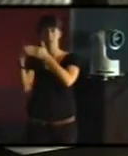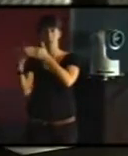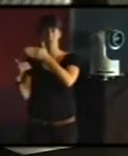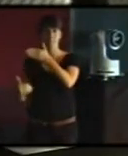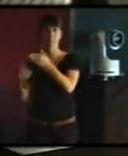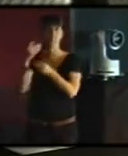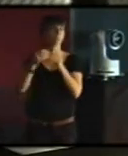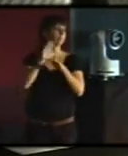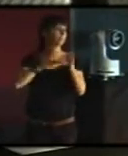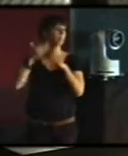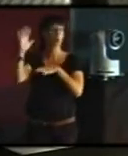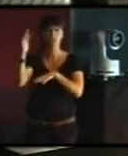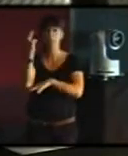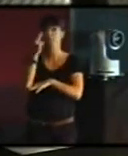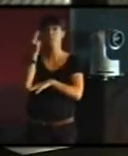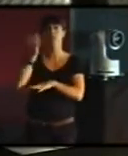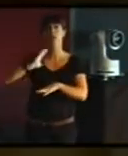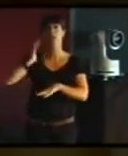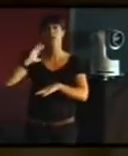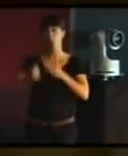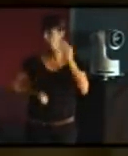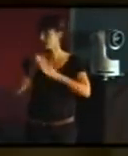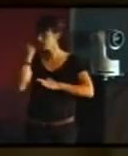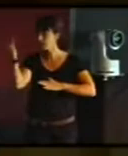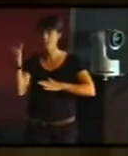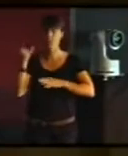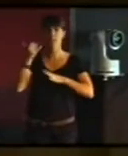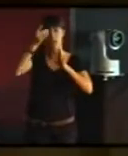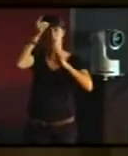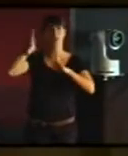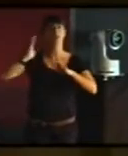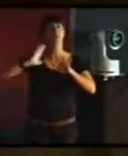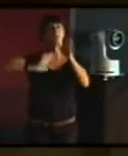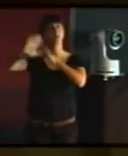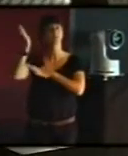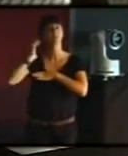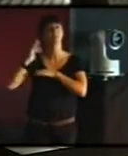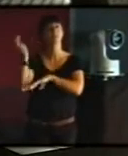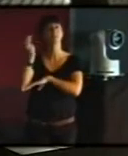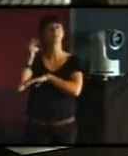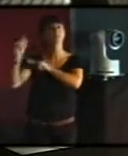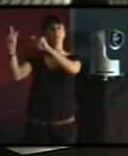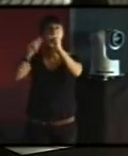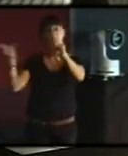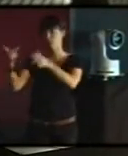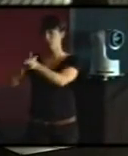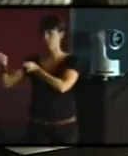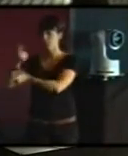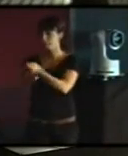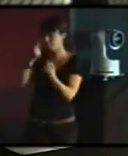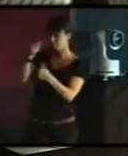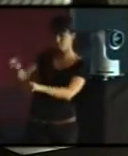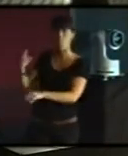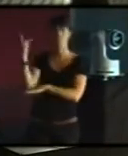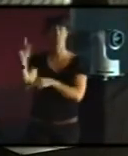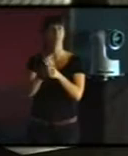neuves ou qui furent neuves en Allemagne. Donc je m'y reconnais d'une part dans le